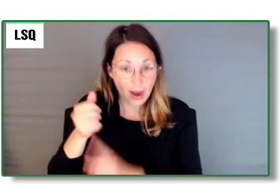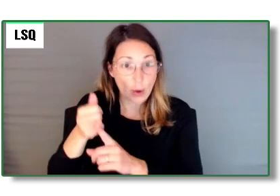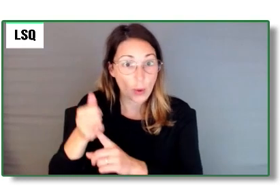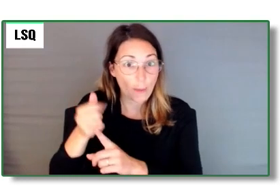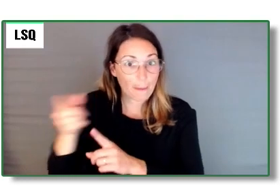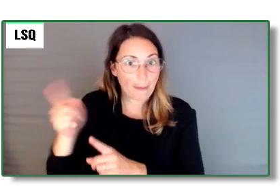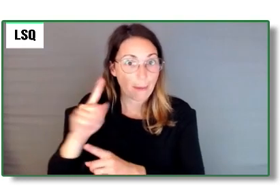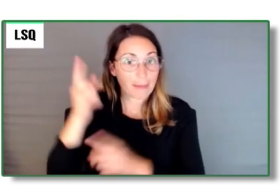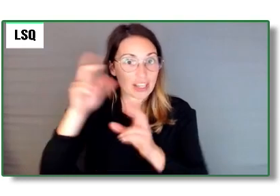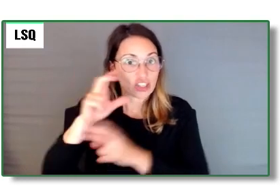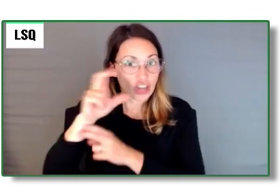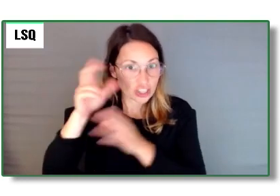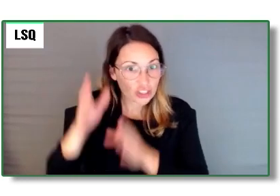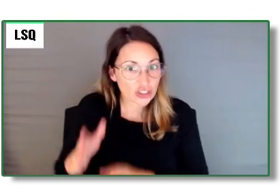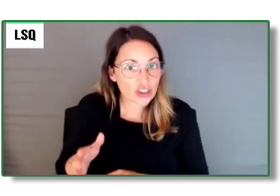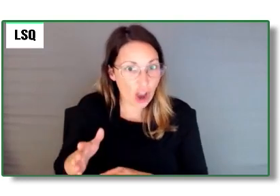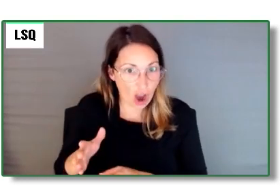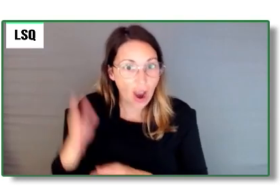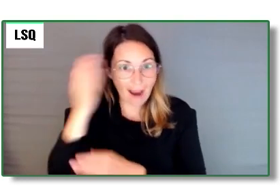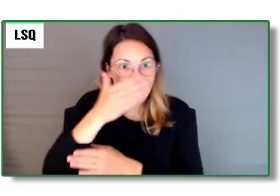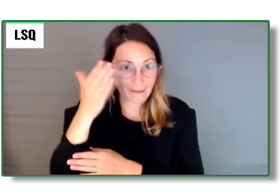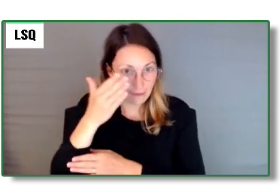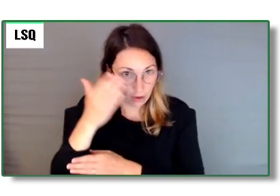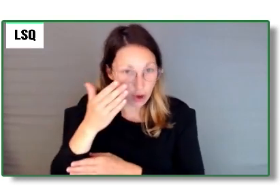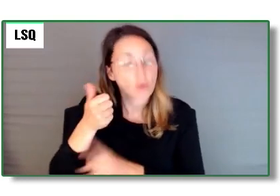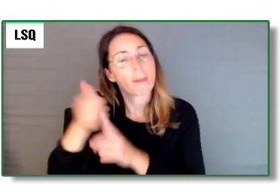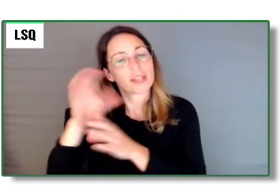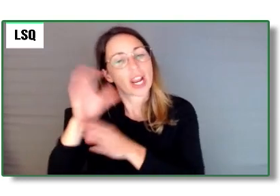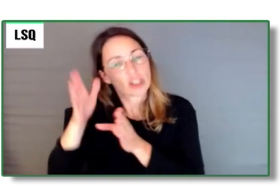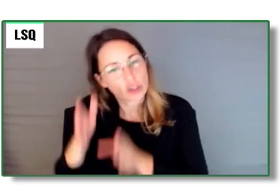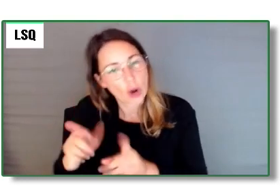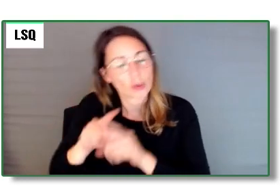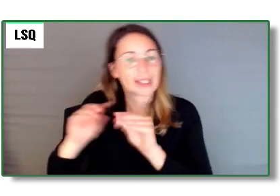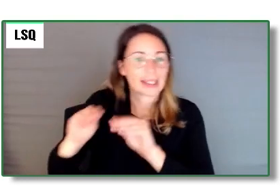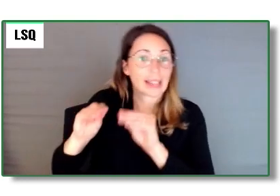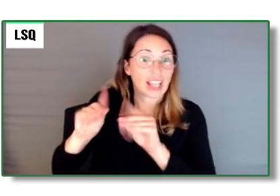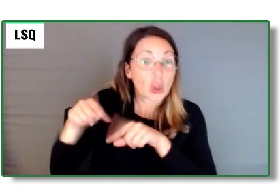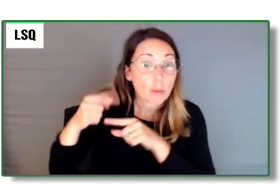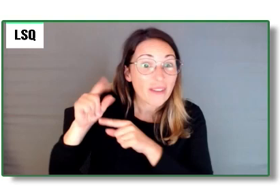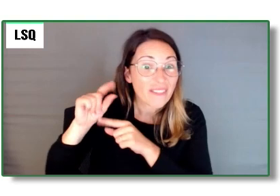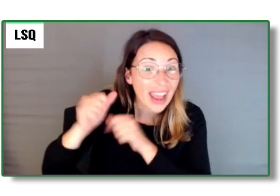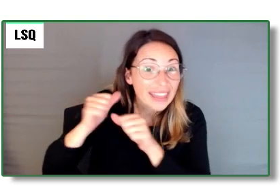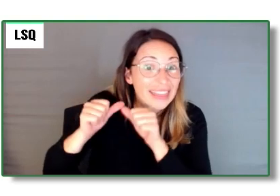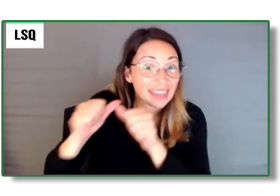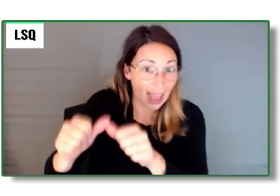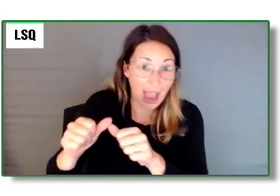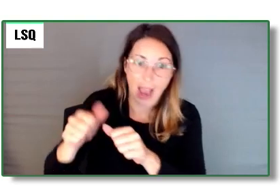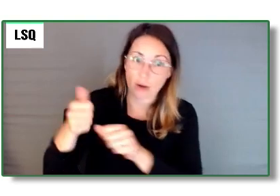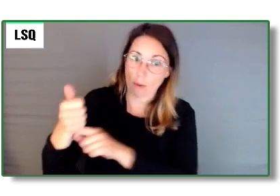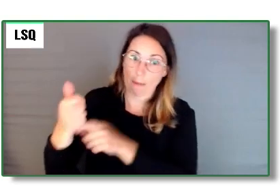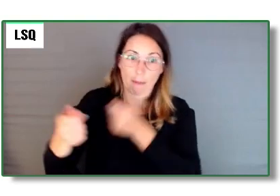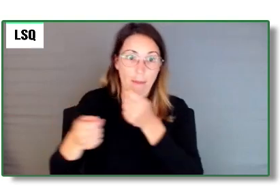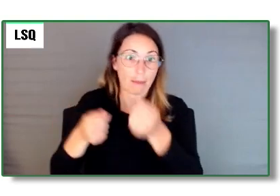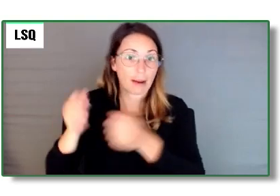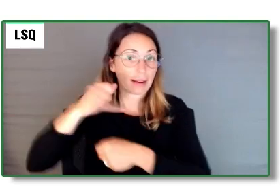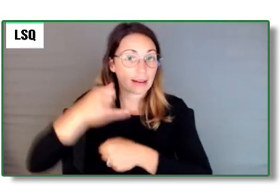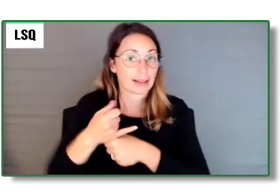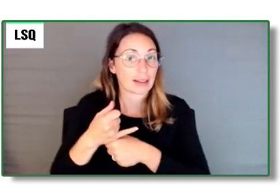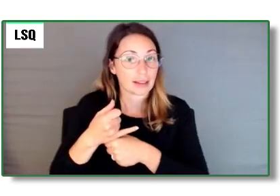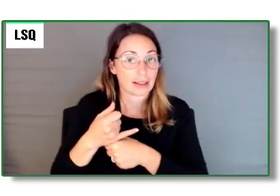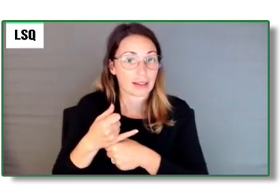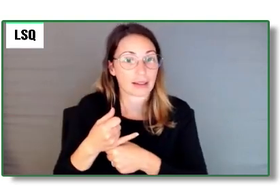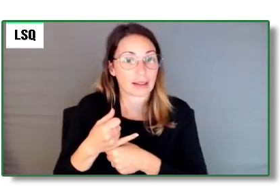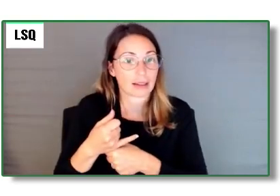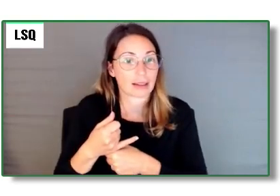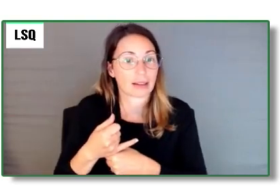chercheur universitaire et éducateur. Il dirige le programme de recherche de l'Institut national